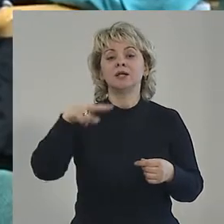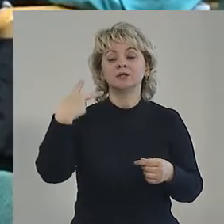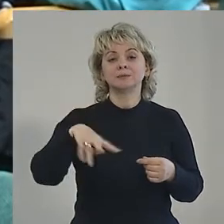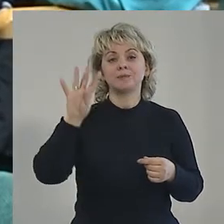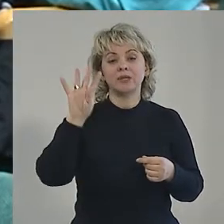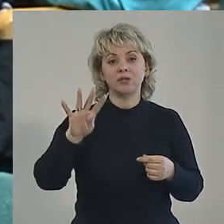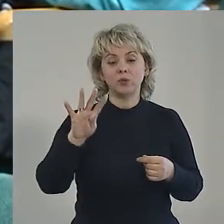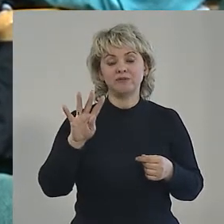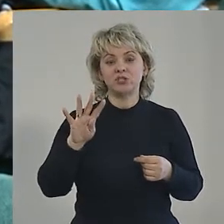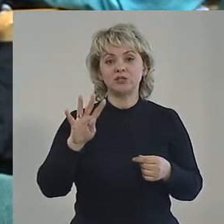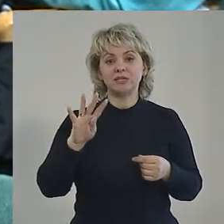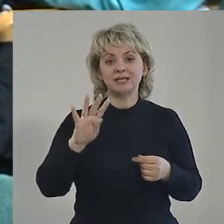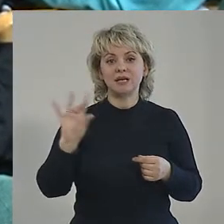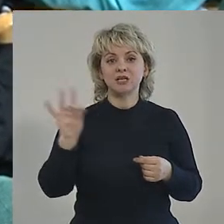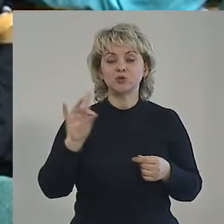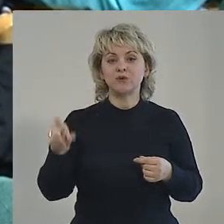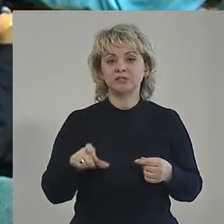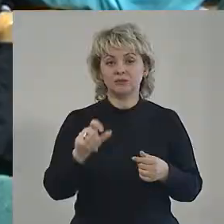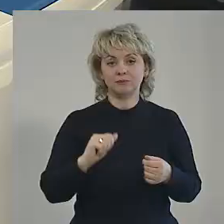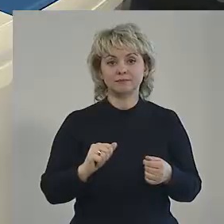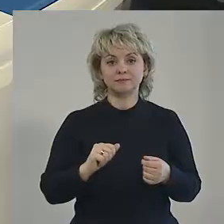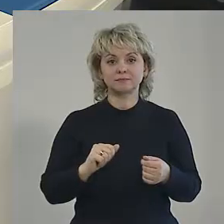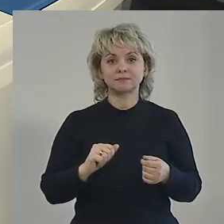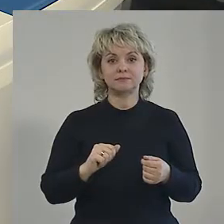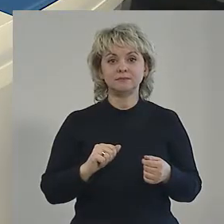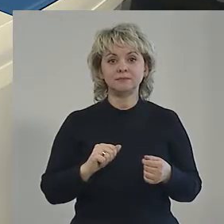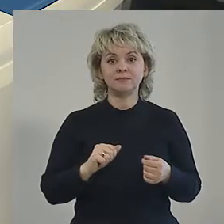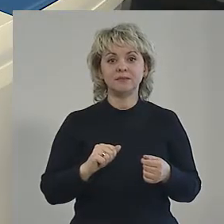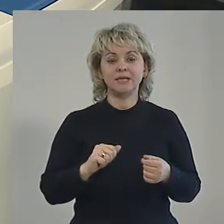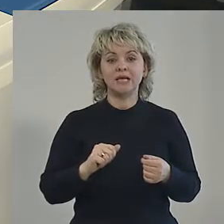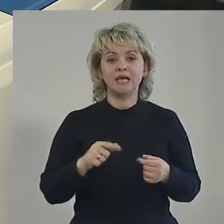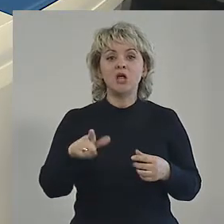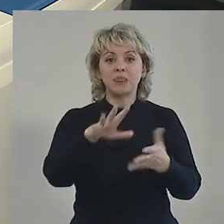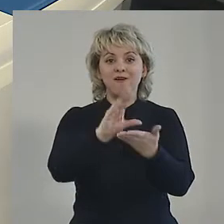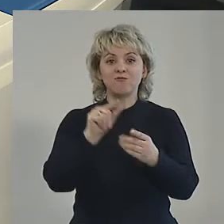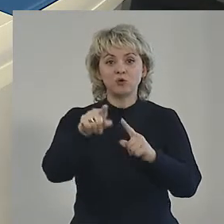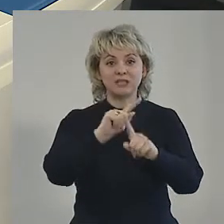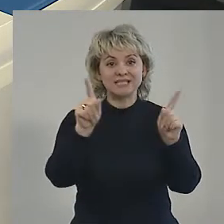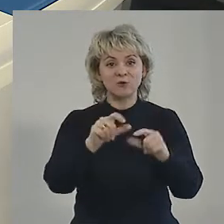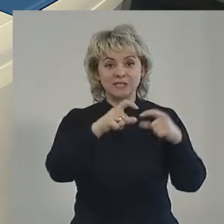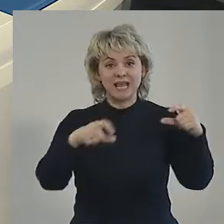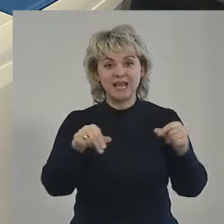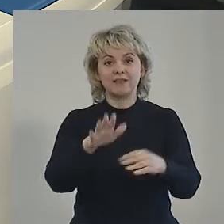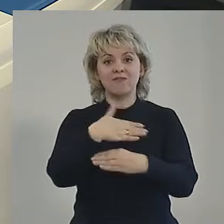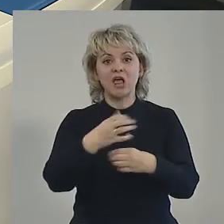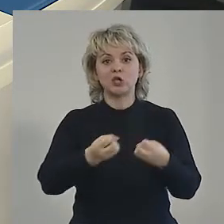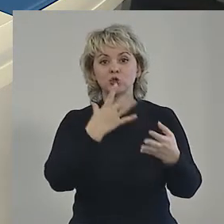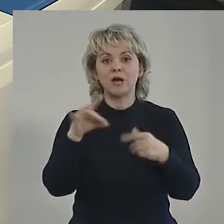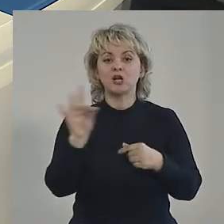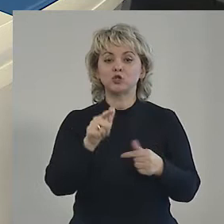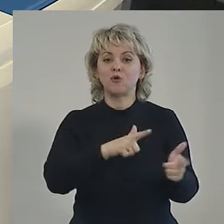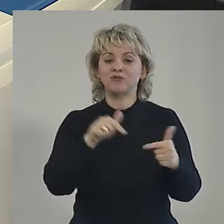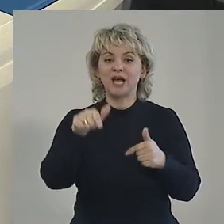Зурабова, Александр Чалый, Дон-24, Ростов-на-Дону. Архивные фото, звезды, ленты, флаги и тюльпаны.